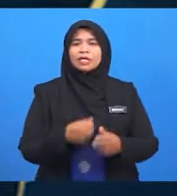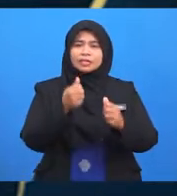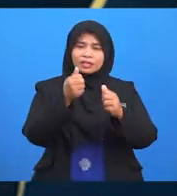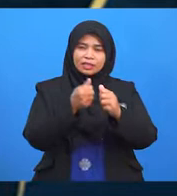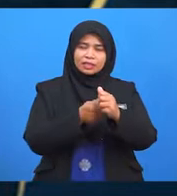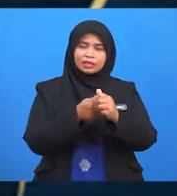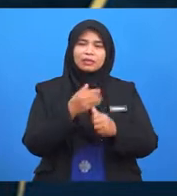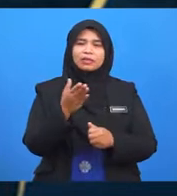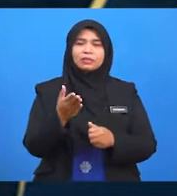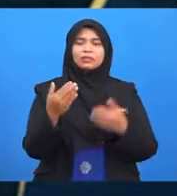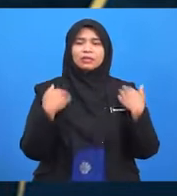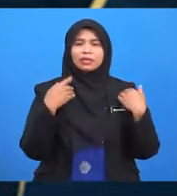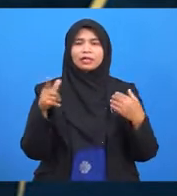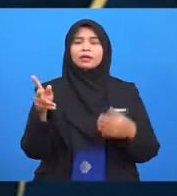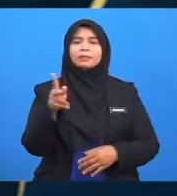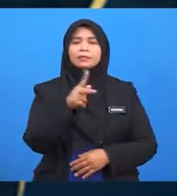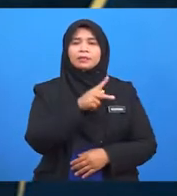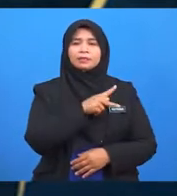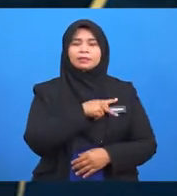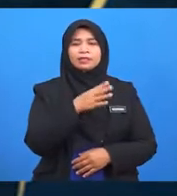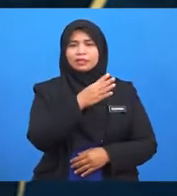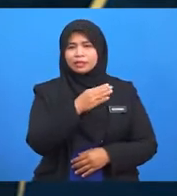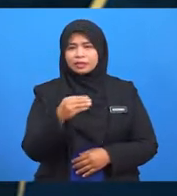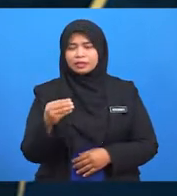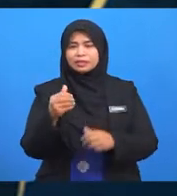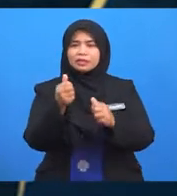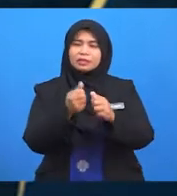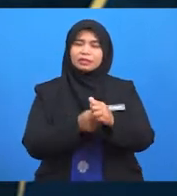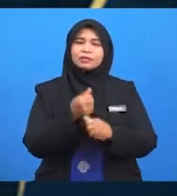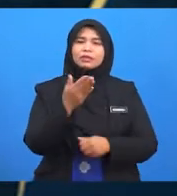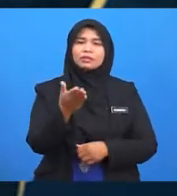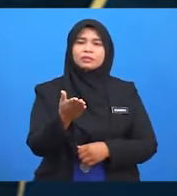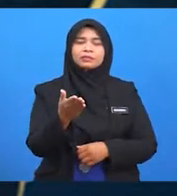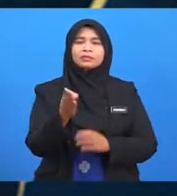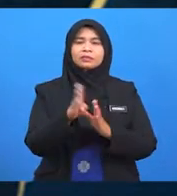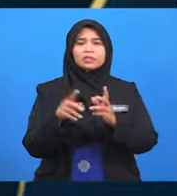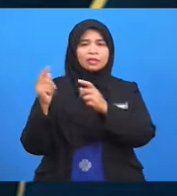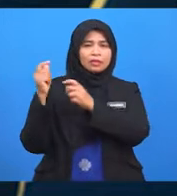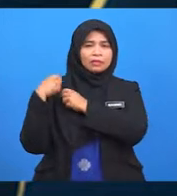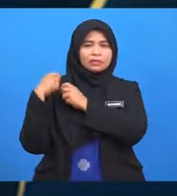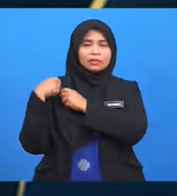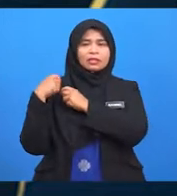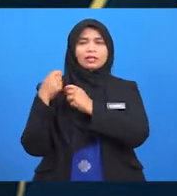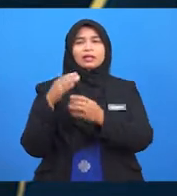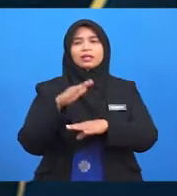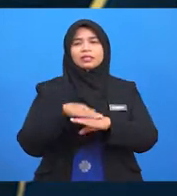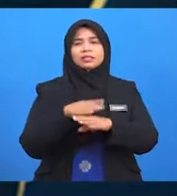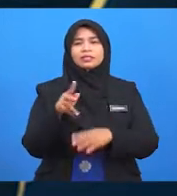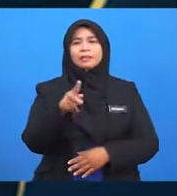setiap kamu adalah pemimpin dan setiap kamu bertanggungjawab